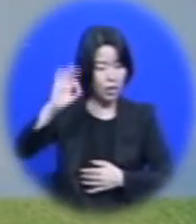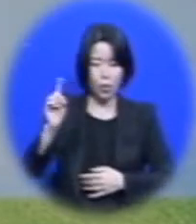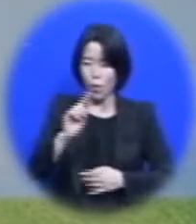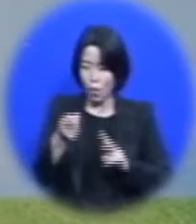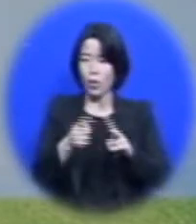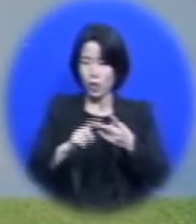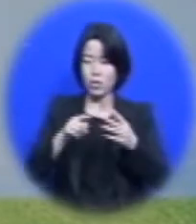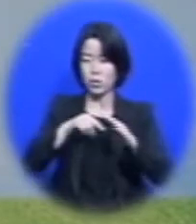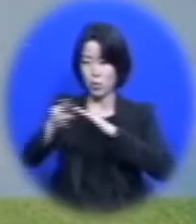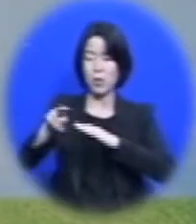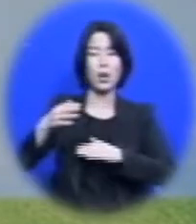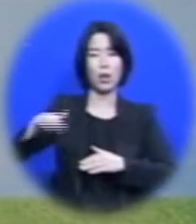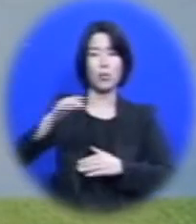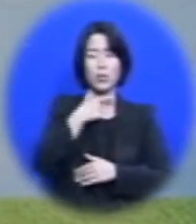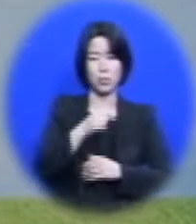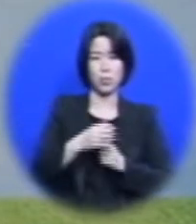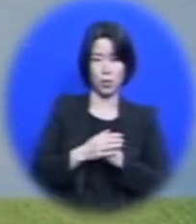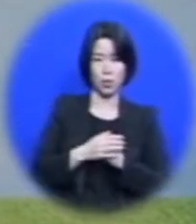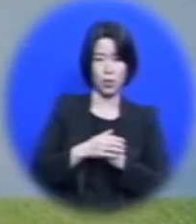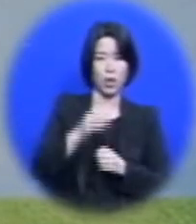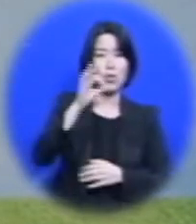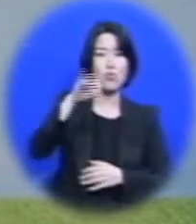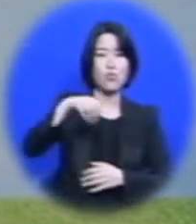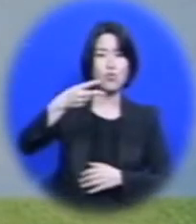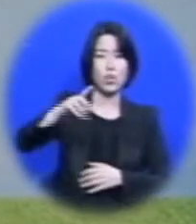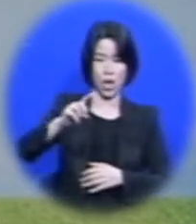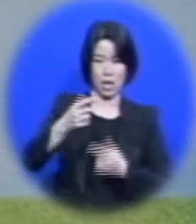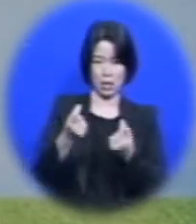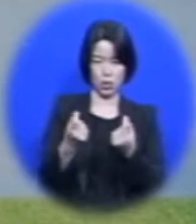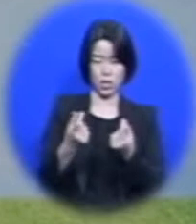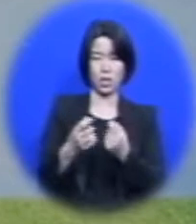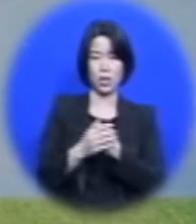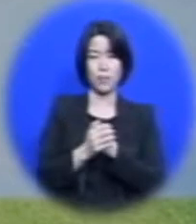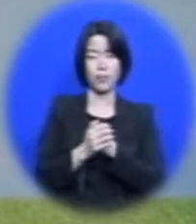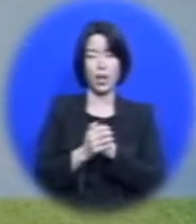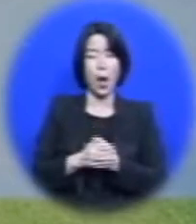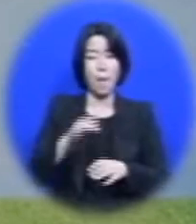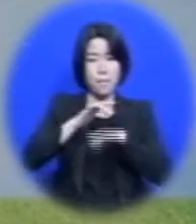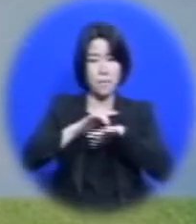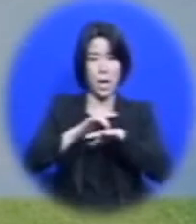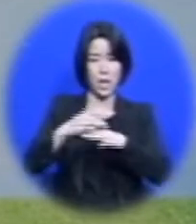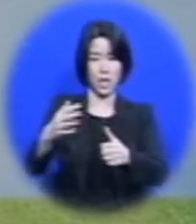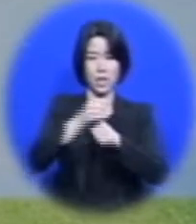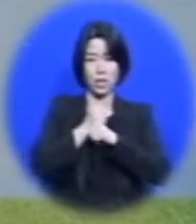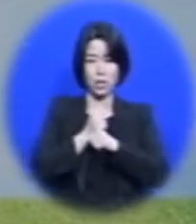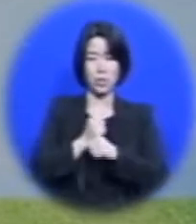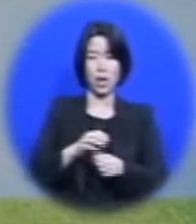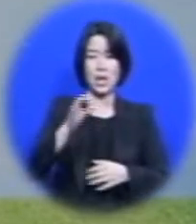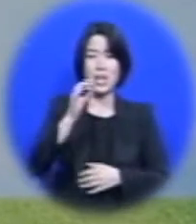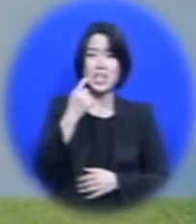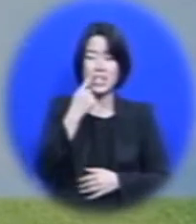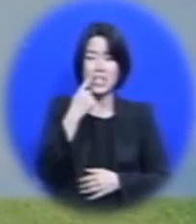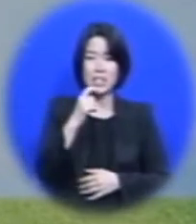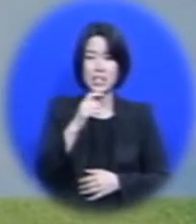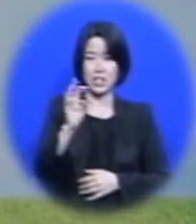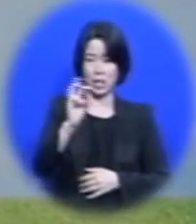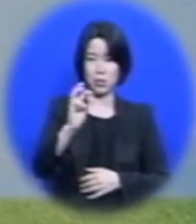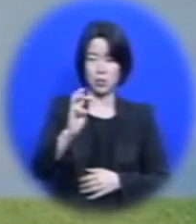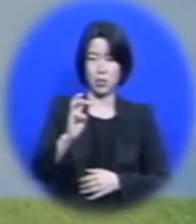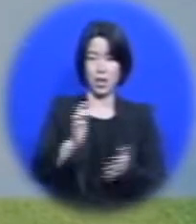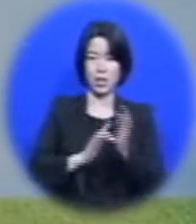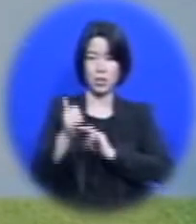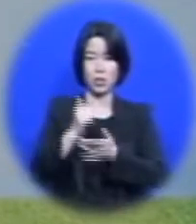합니다. 가룟유다가 그랬잖아요. 가룟유다가 마귀에게 사로잡혀서 은30에 예수를 팔고